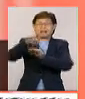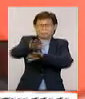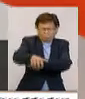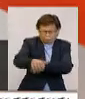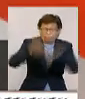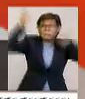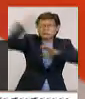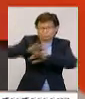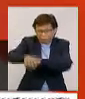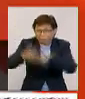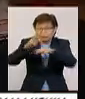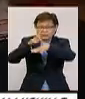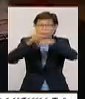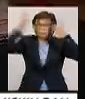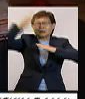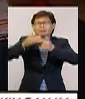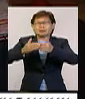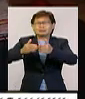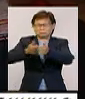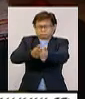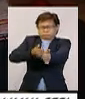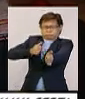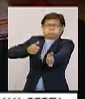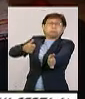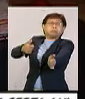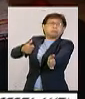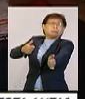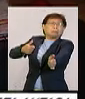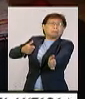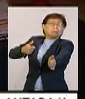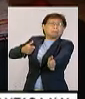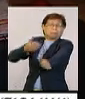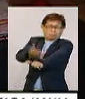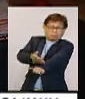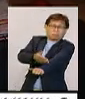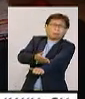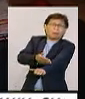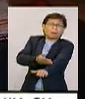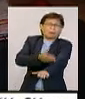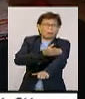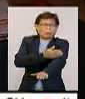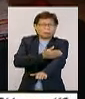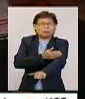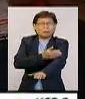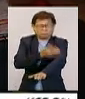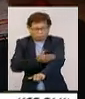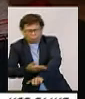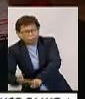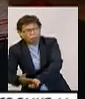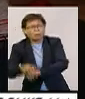banyak ke belakang. Di kampung, di luar bandar, pertanian secara manual,